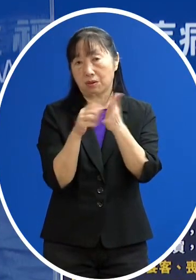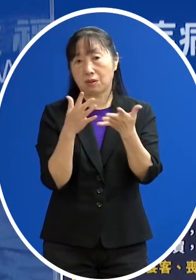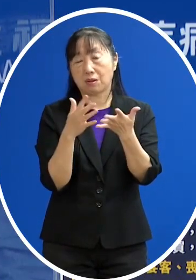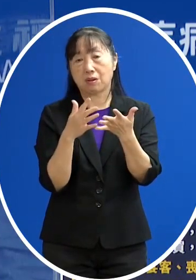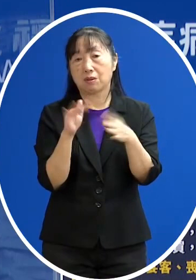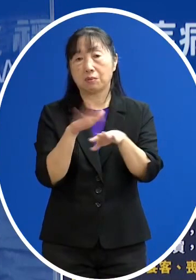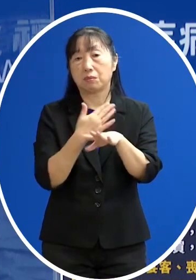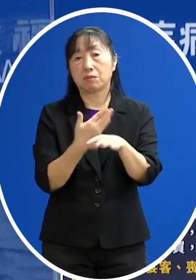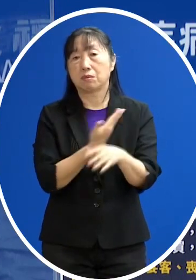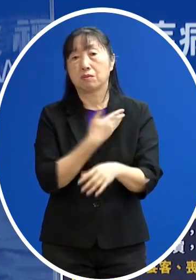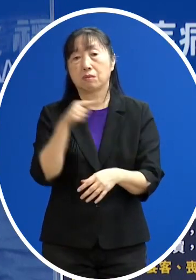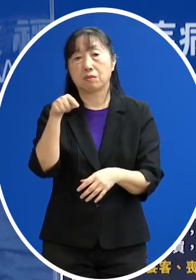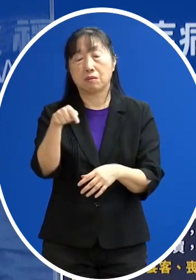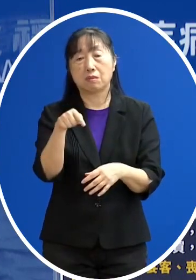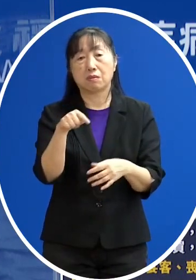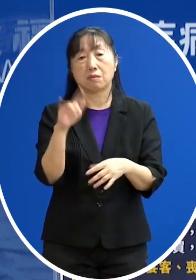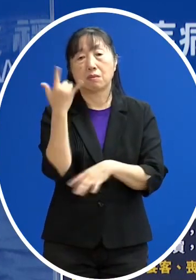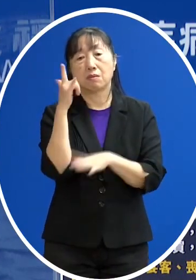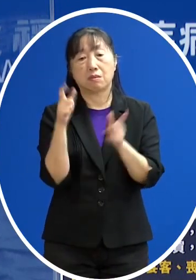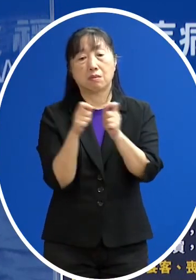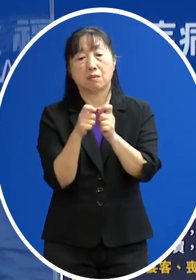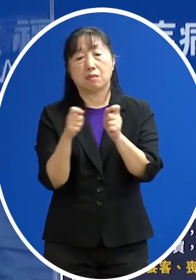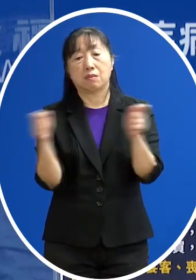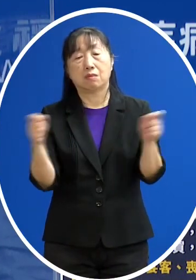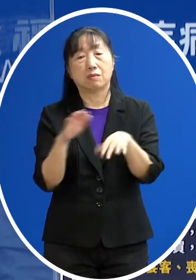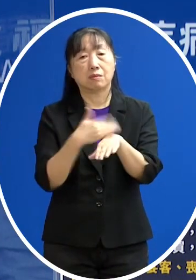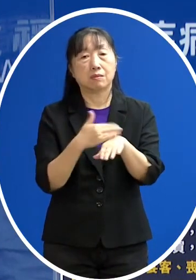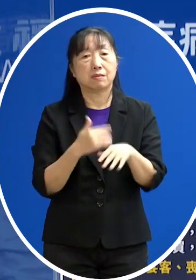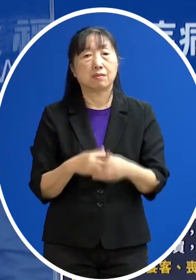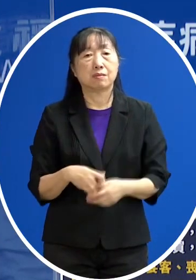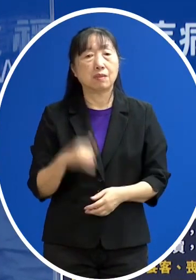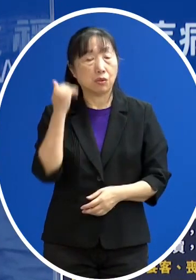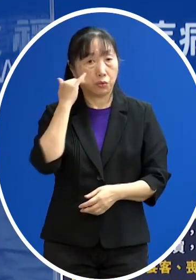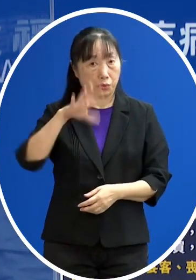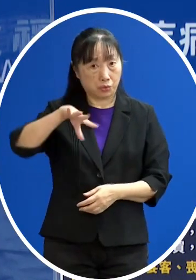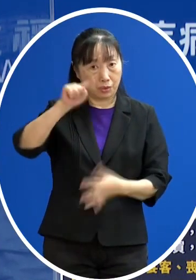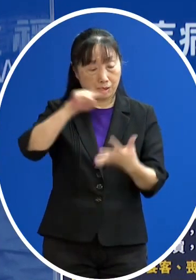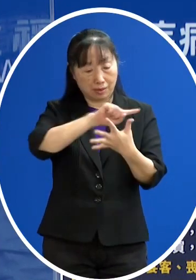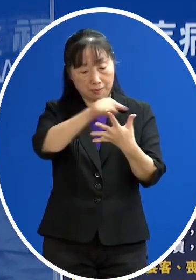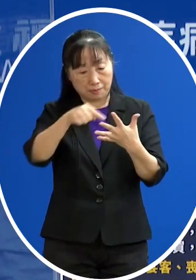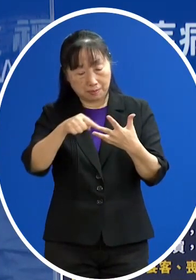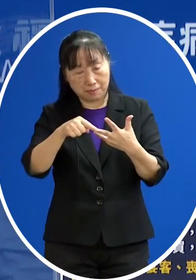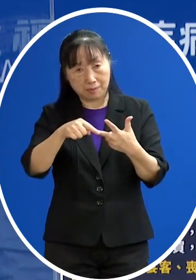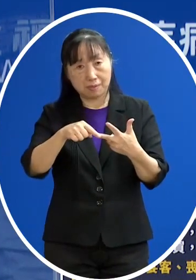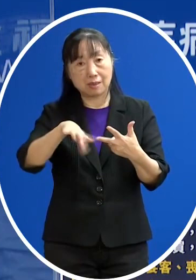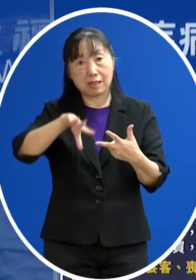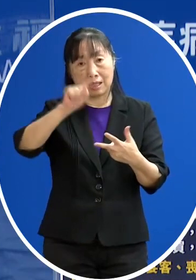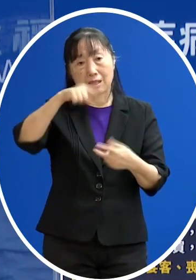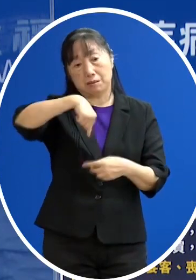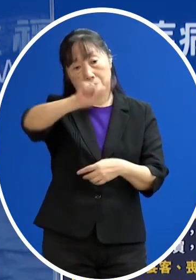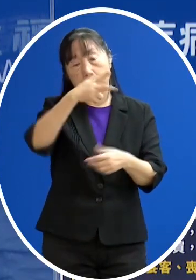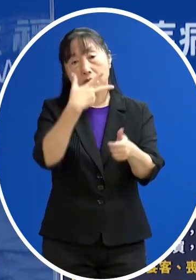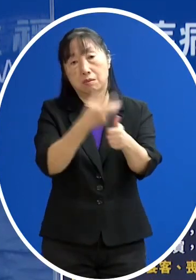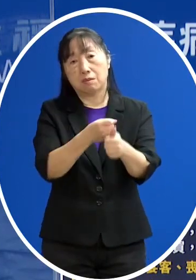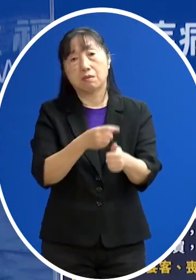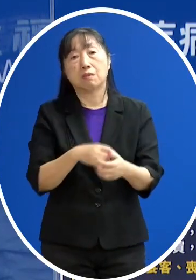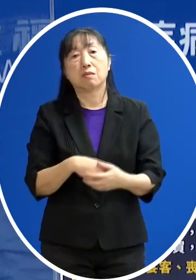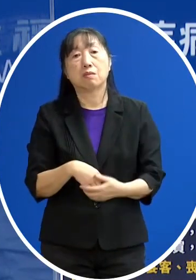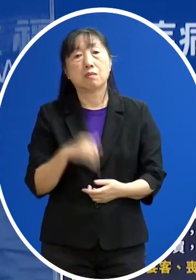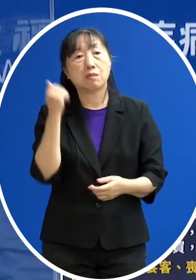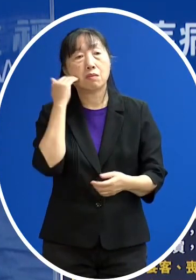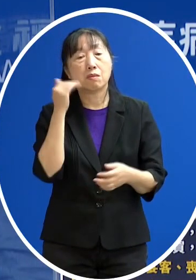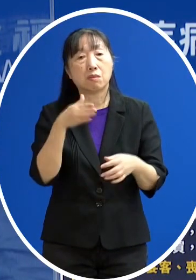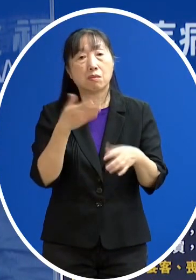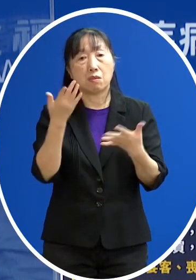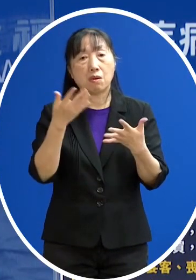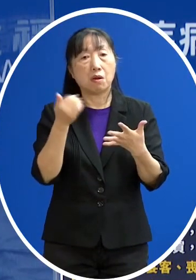们大概不会让大家再等候那么久，就是列在优先施打群要赶快来打，那过一定的时间，我们就会